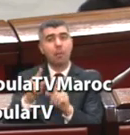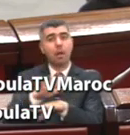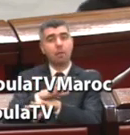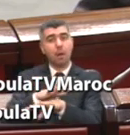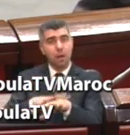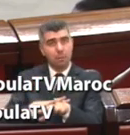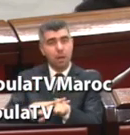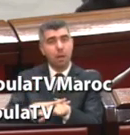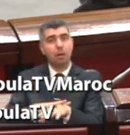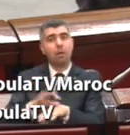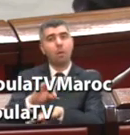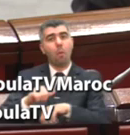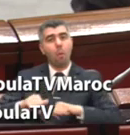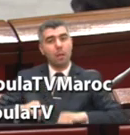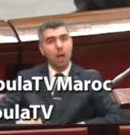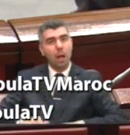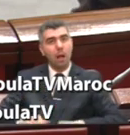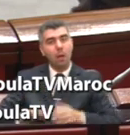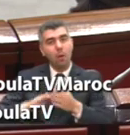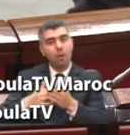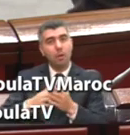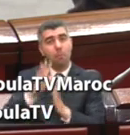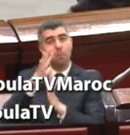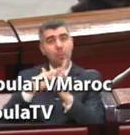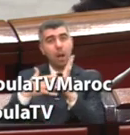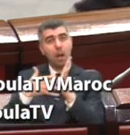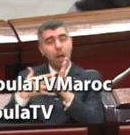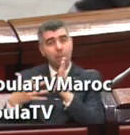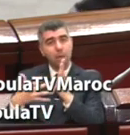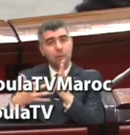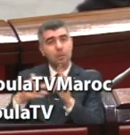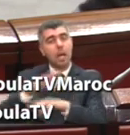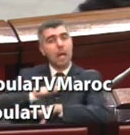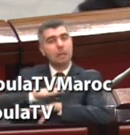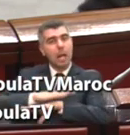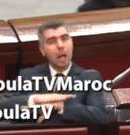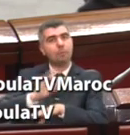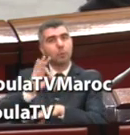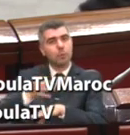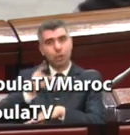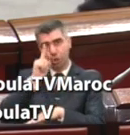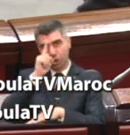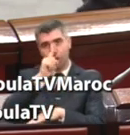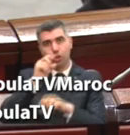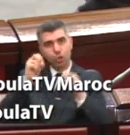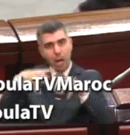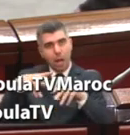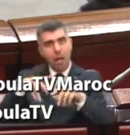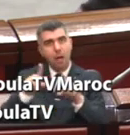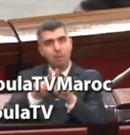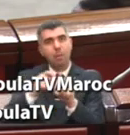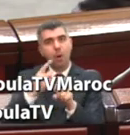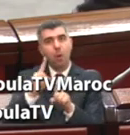وفيها مكتب التكوين المهني وإنعاء الشغل. البرنامج المسطر سوف يتم احترامه على أساس إن شاء الله بداية الأشغال في